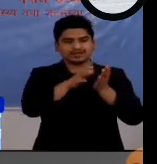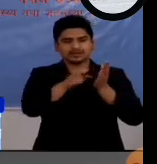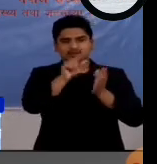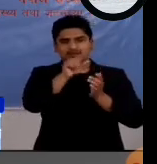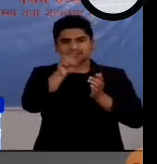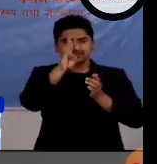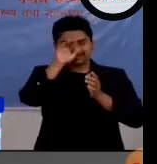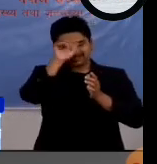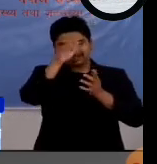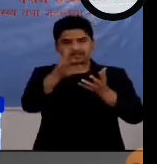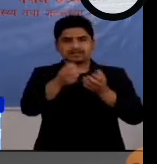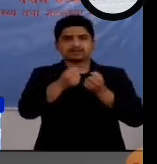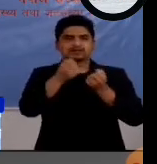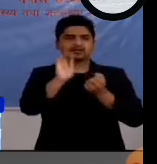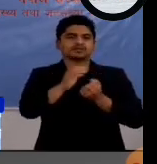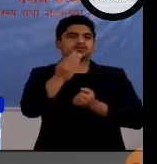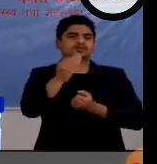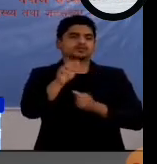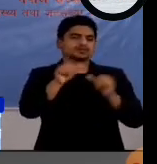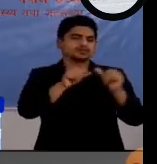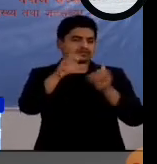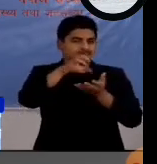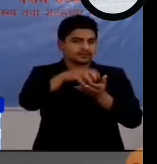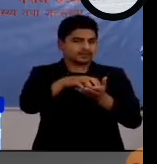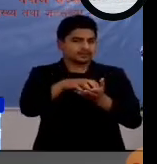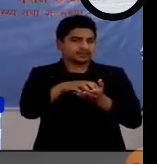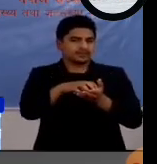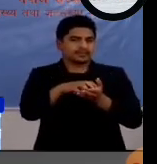प्रयोगशालाहरूको बारेमा जानकारी लिन सक्नुहुन्छ जहाँ